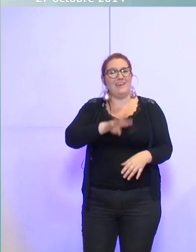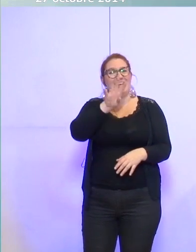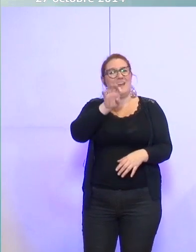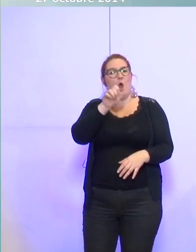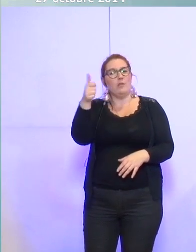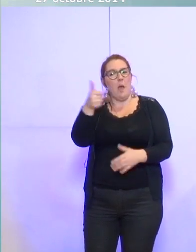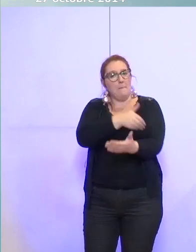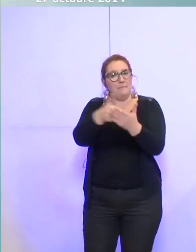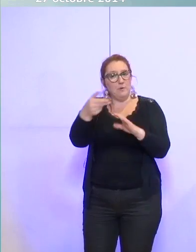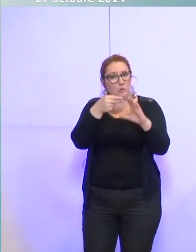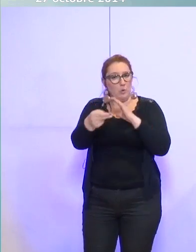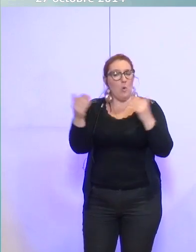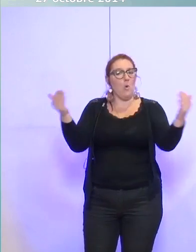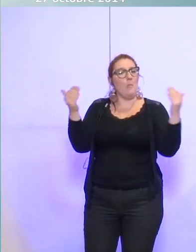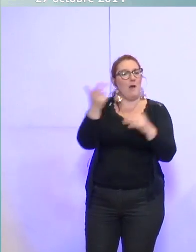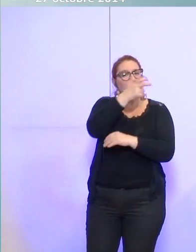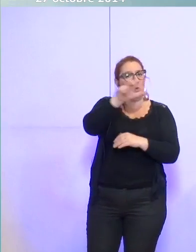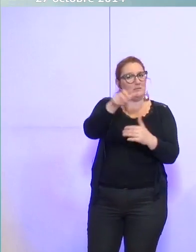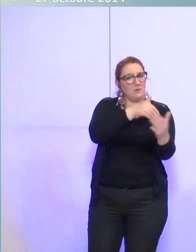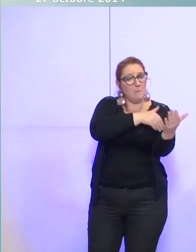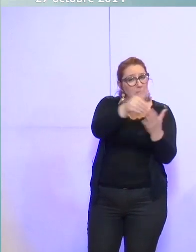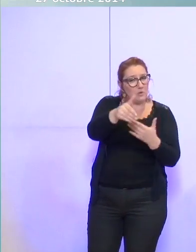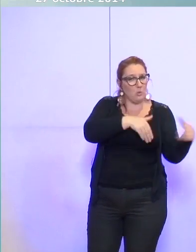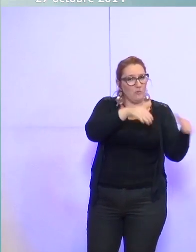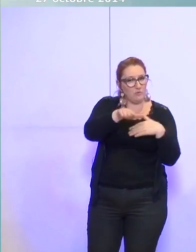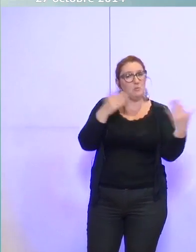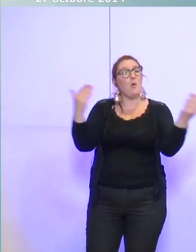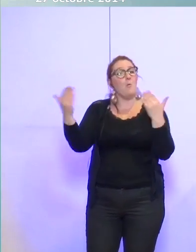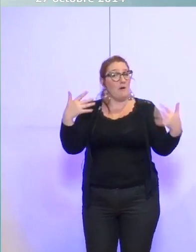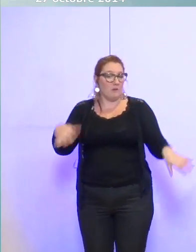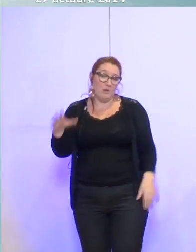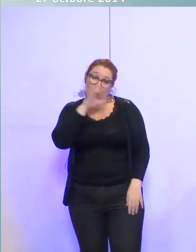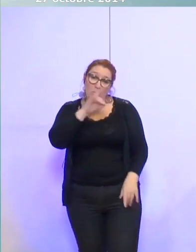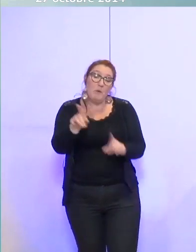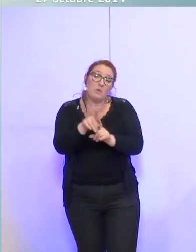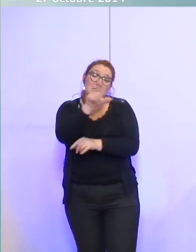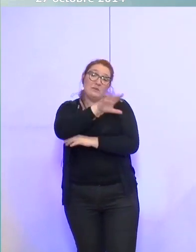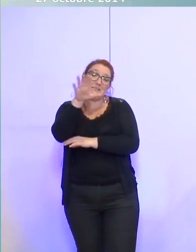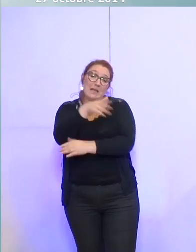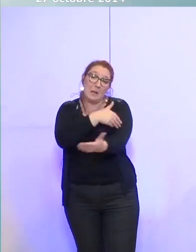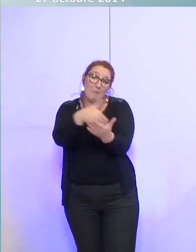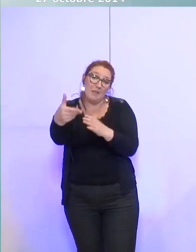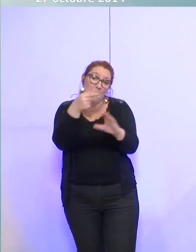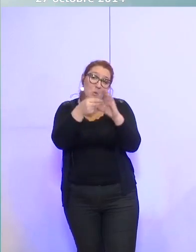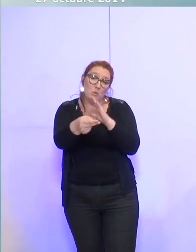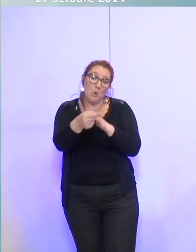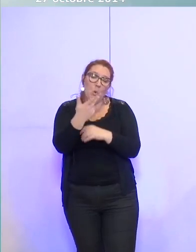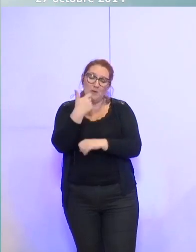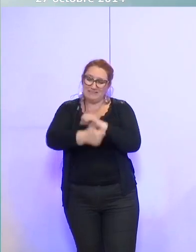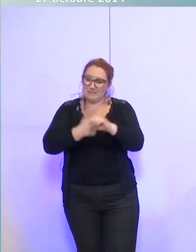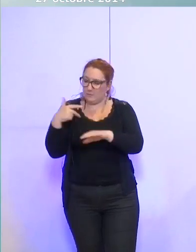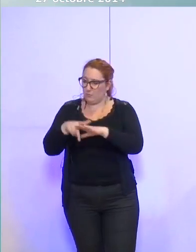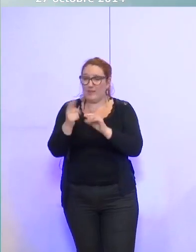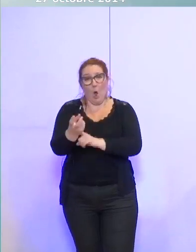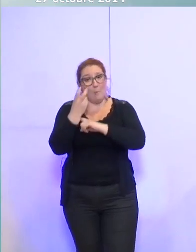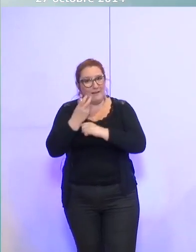nos 300 millions et quelques de budget de fonctionnement. On peut aussi les rapporter aux 25 millions d'euros qu'on a emprunté au début de cette année, auquel il